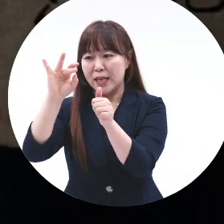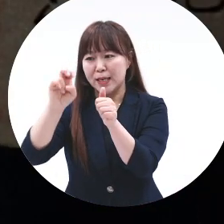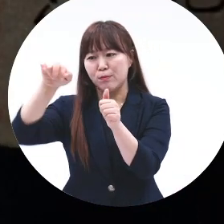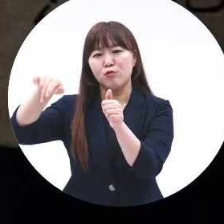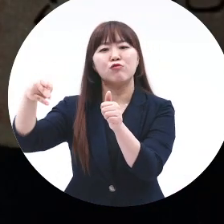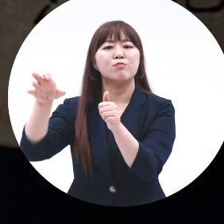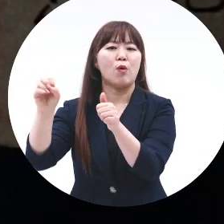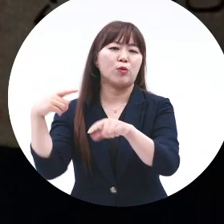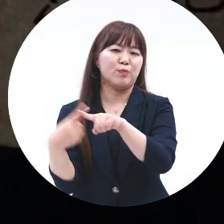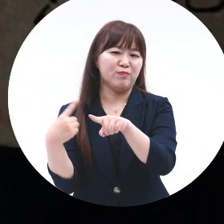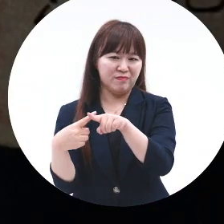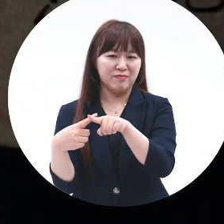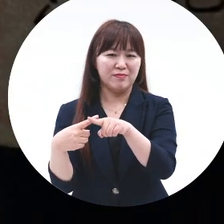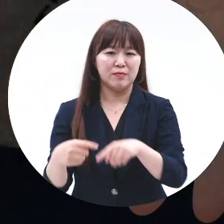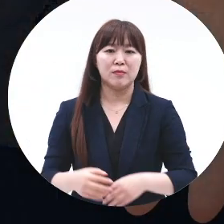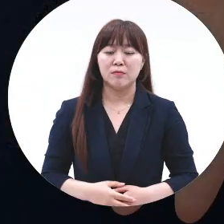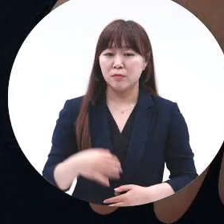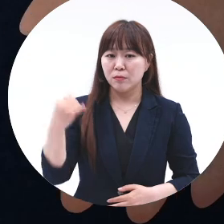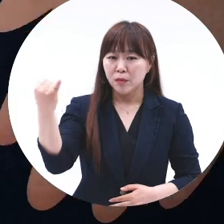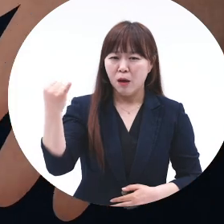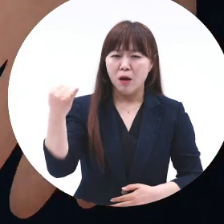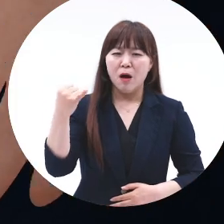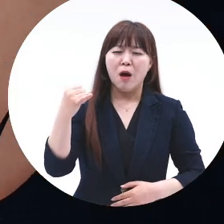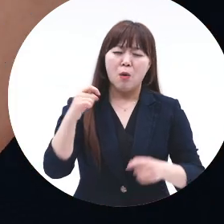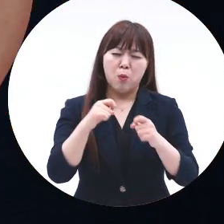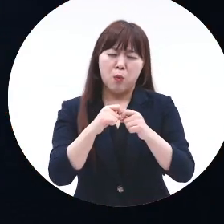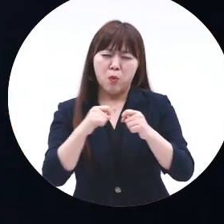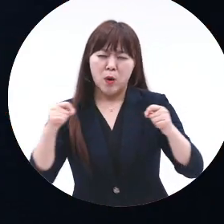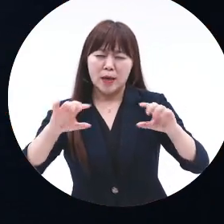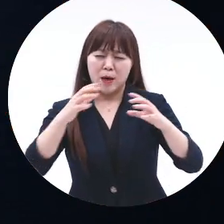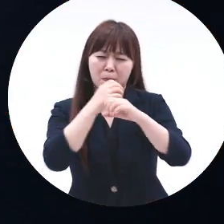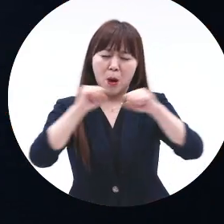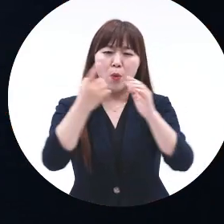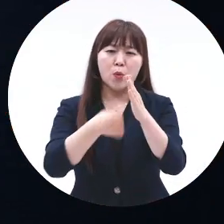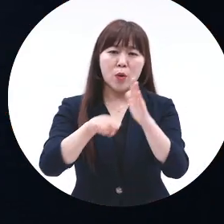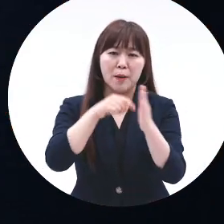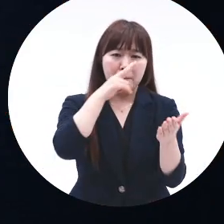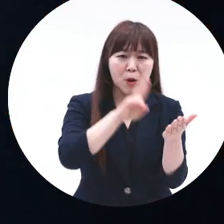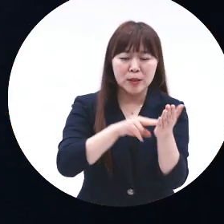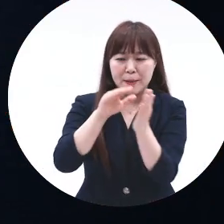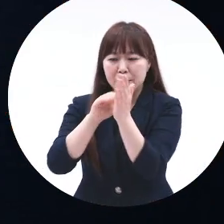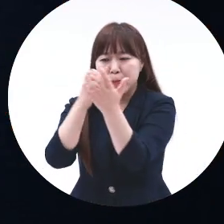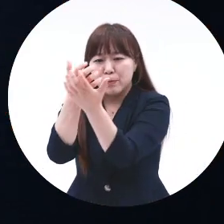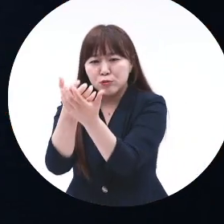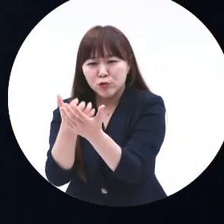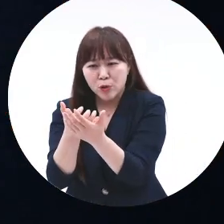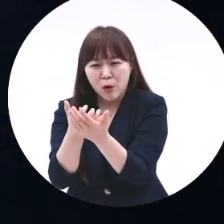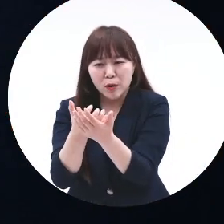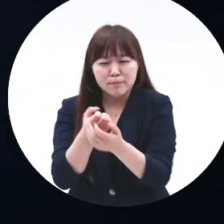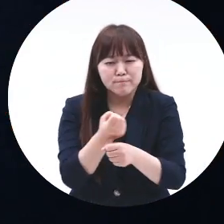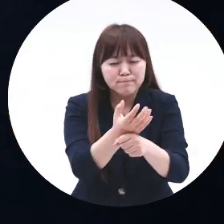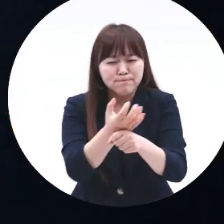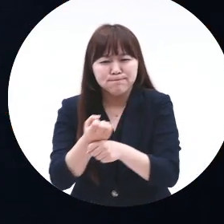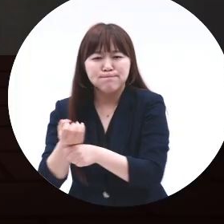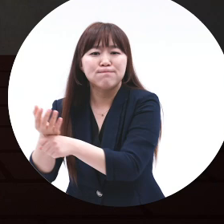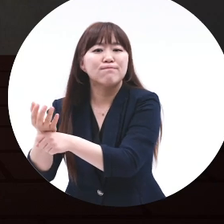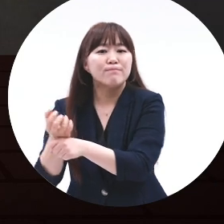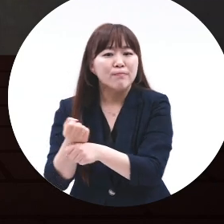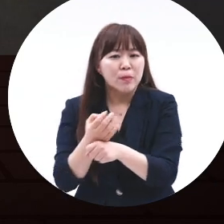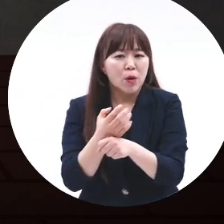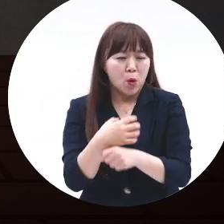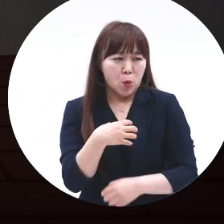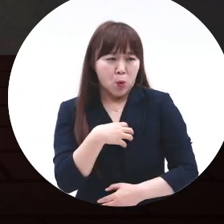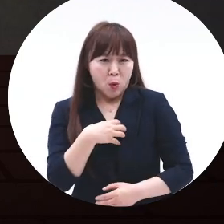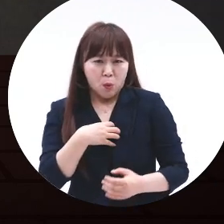역시 예외가 아니었습니다. 그녀는 오랜 시간 동안 독립운동을 위한 서신과 비밀문서를 전달했습니다.